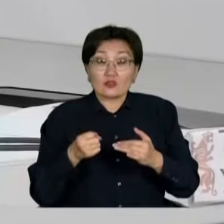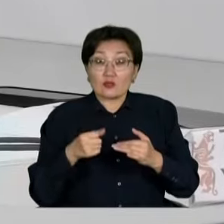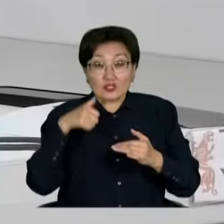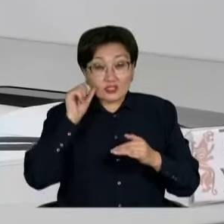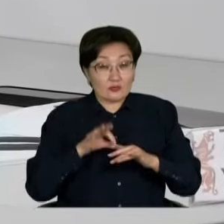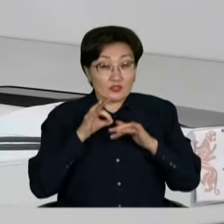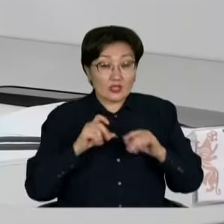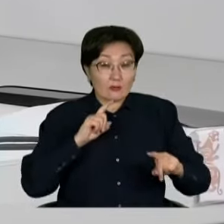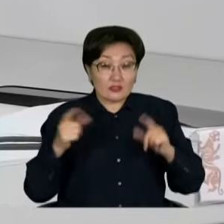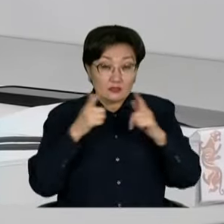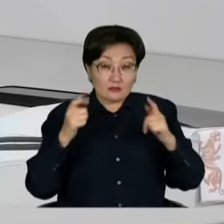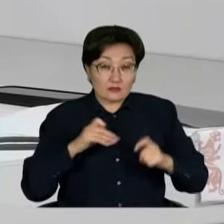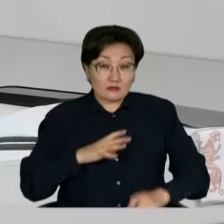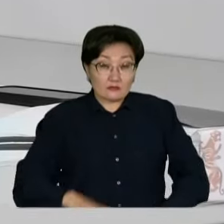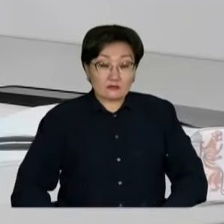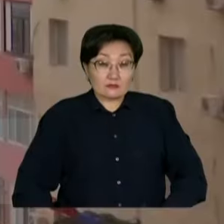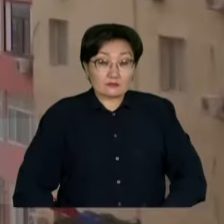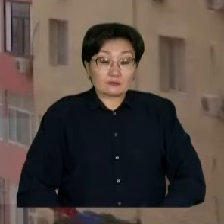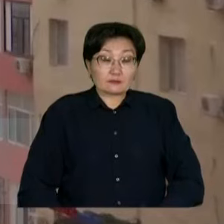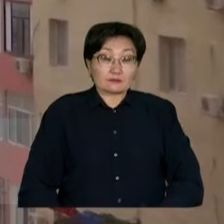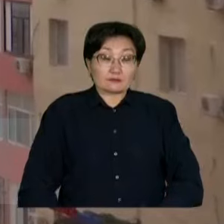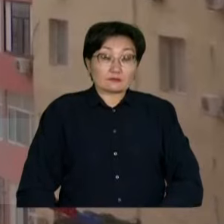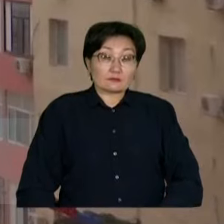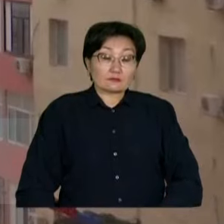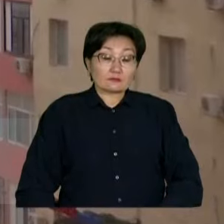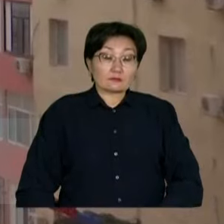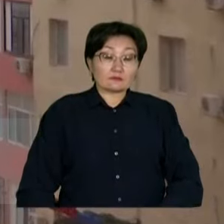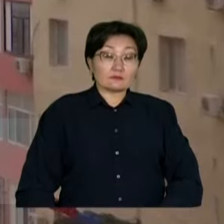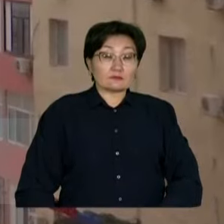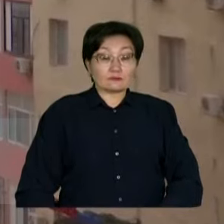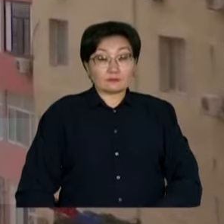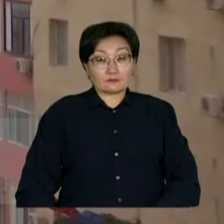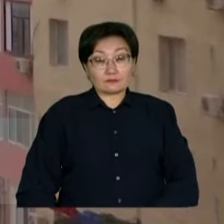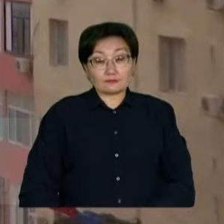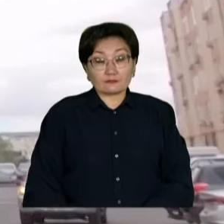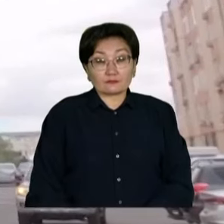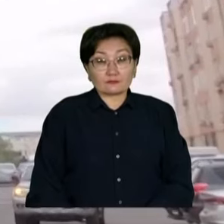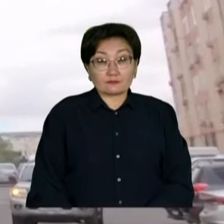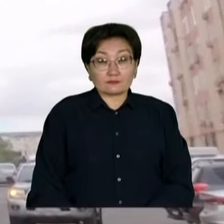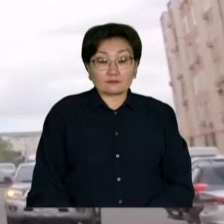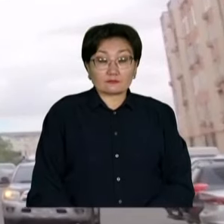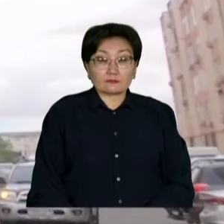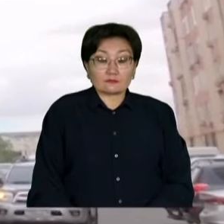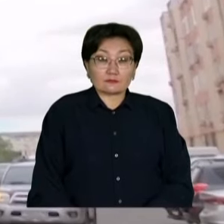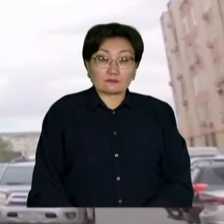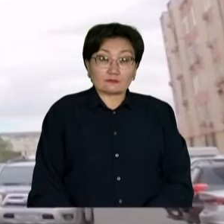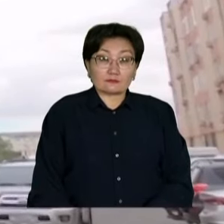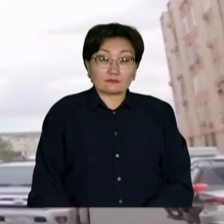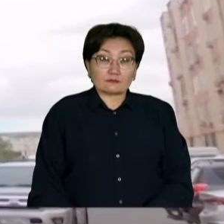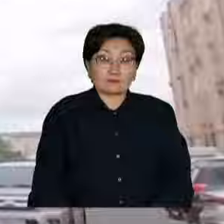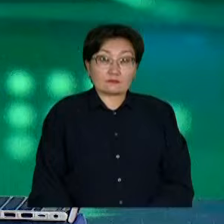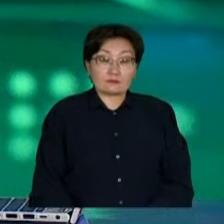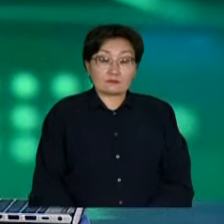кеше өткен брифингте айтты. Жаслан Мұқан, Мұқағали Нұрболатұлы, Алматы телеарнасы, Маңғыстау облысы.